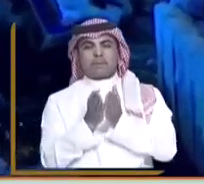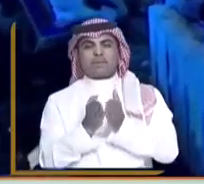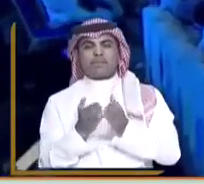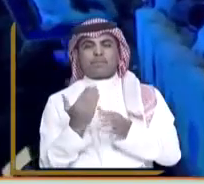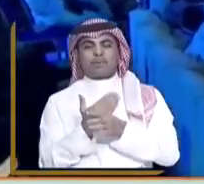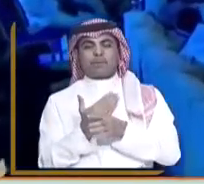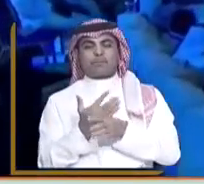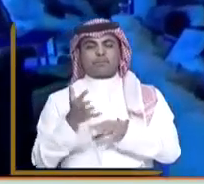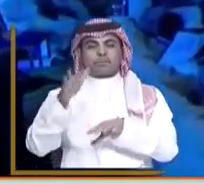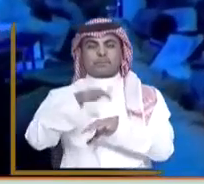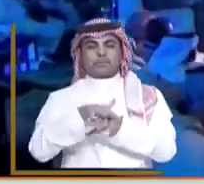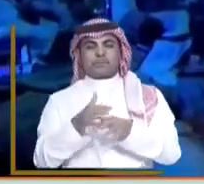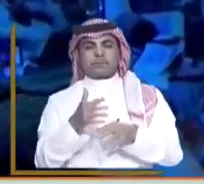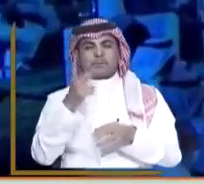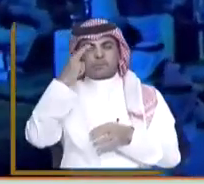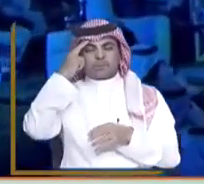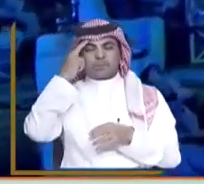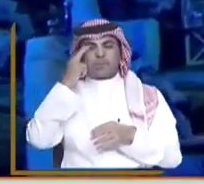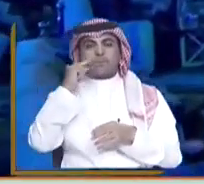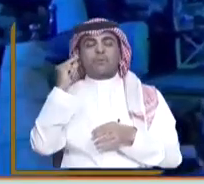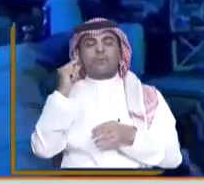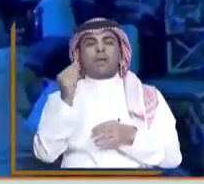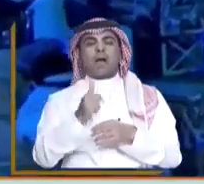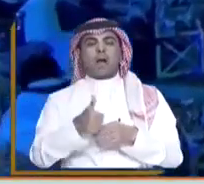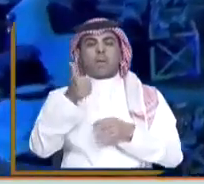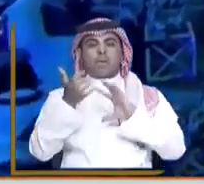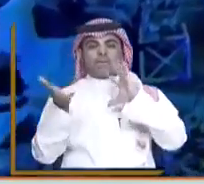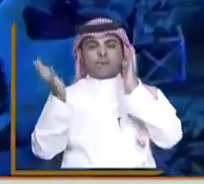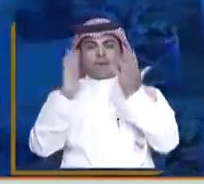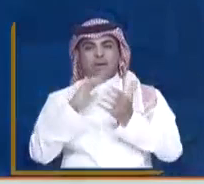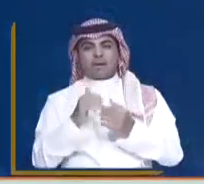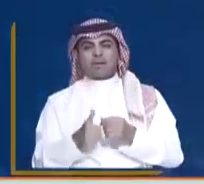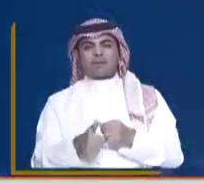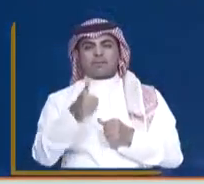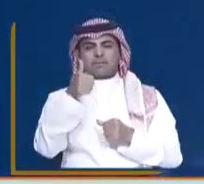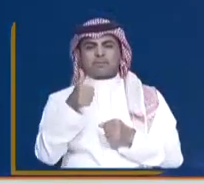والاسطول البحري جعلت المركبه السعوديه الدوله الاولى في الشرق الاوسط